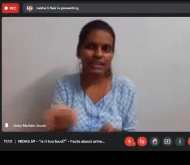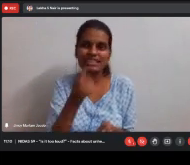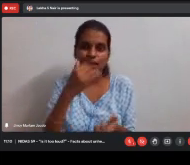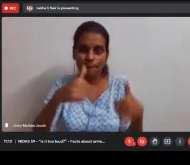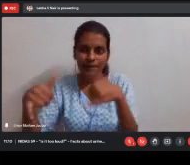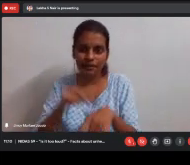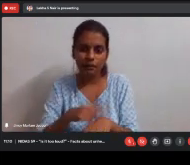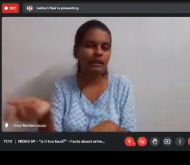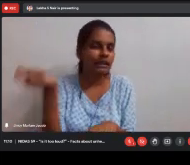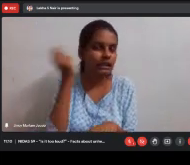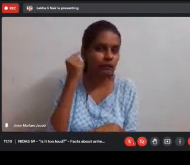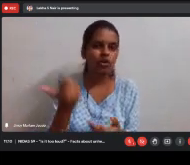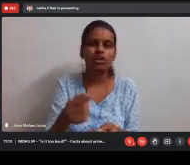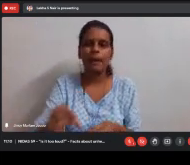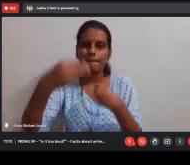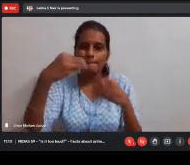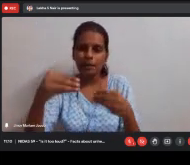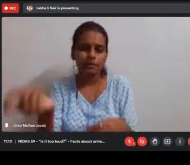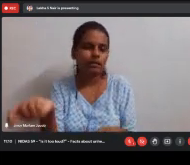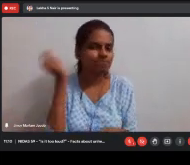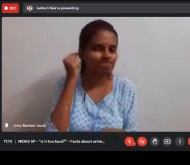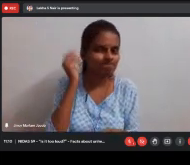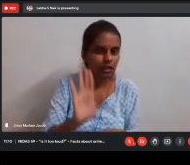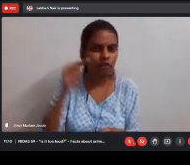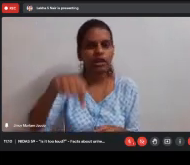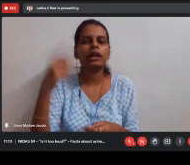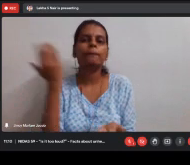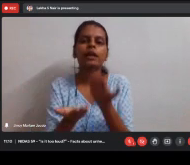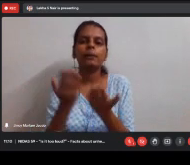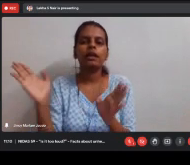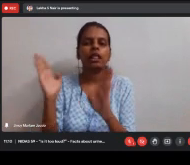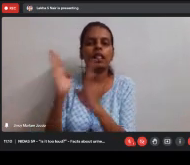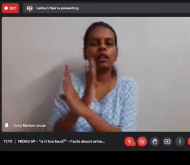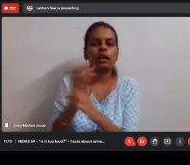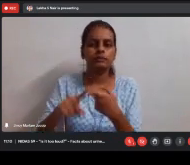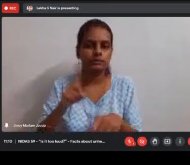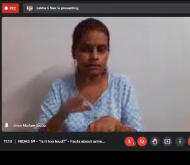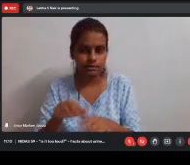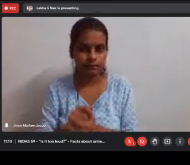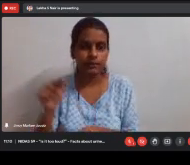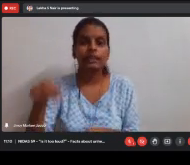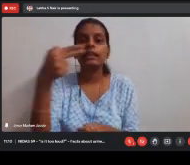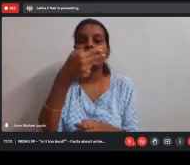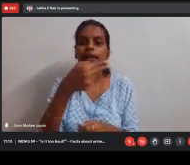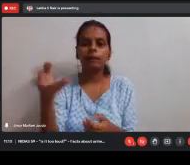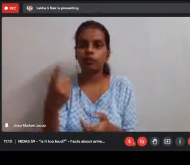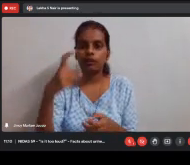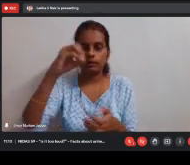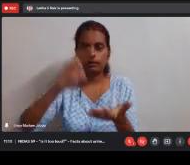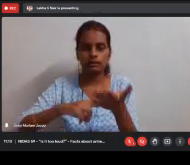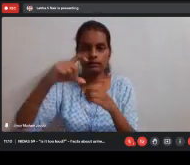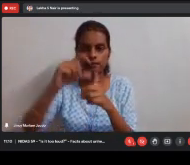മൂലമോ ചെവിയിലെ വാക്സുകൾ കൊണ്ട് മൂടുന്നത് കൊണ്ടോ അല്ലെങ്കിൽ ചെവിക്കകത്ത് എന്തെങ്കിലും ഫോറിൻ ഒബ്ജക്ട്സ്, കുട്ടികളൊക്കെ ആണെങ്കിൽ ചെവിയിൽ